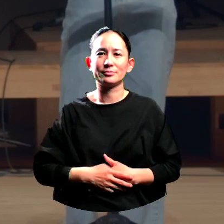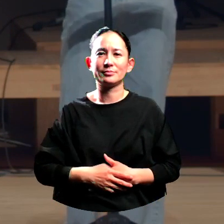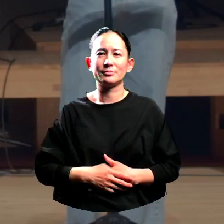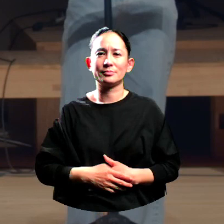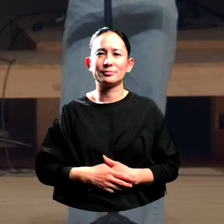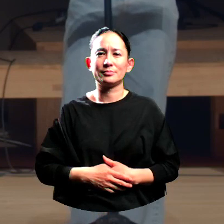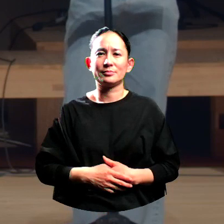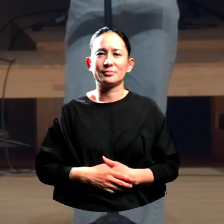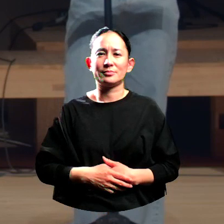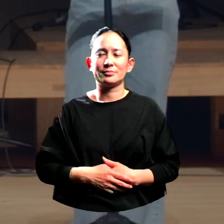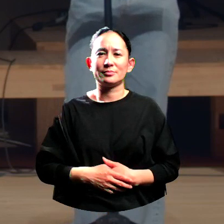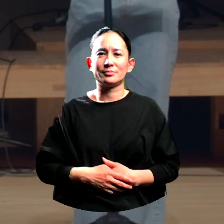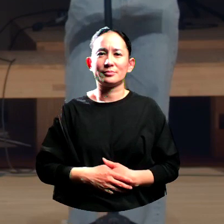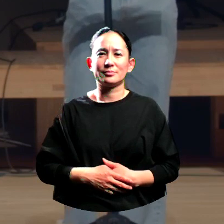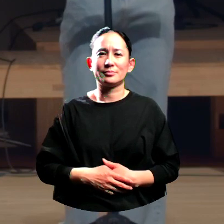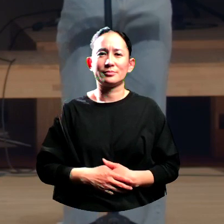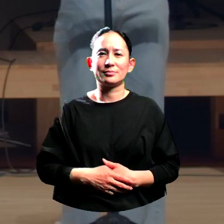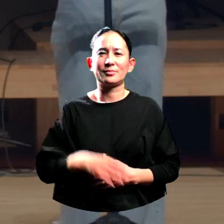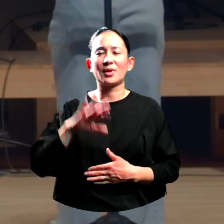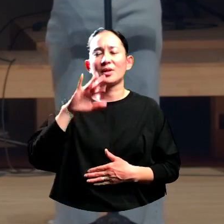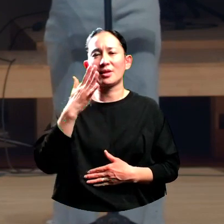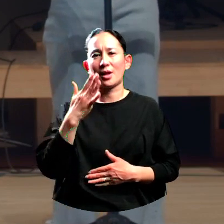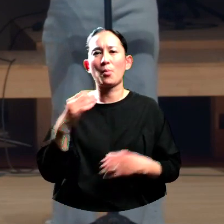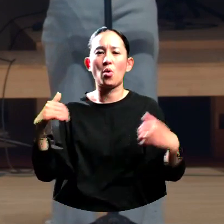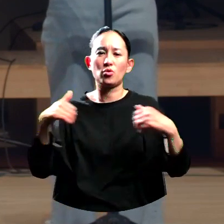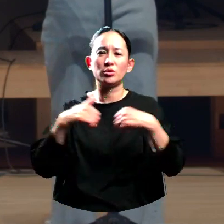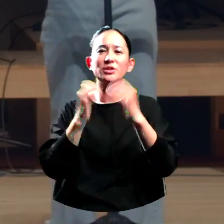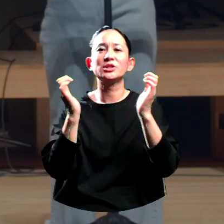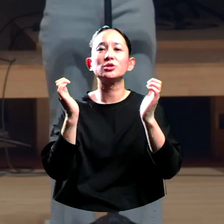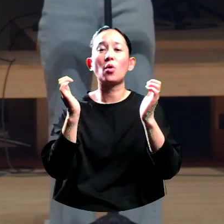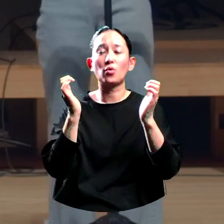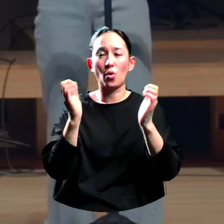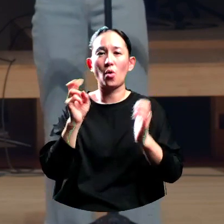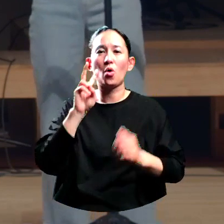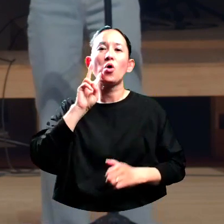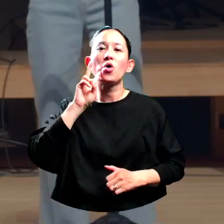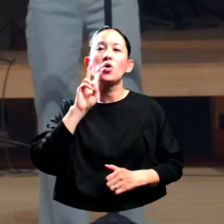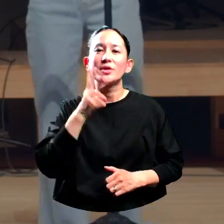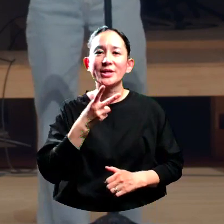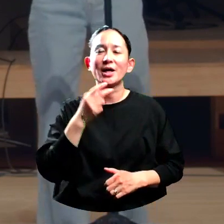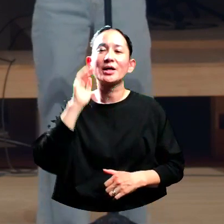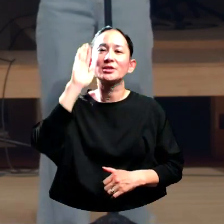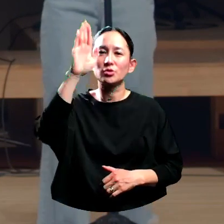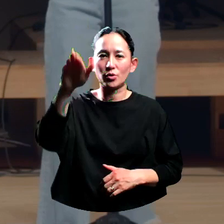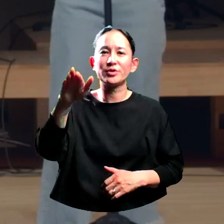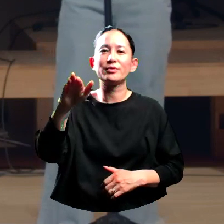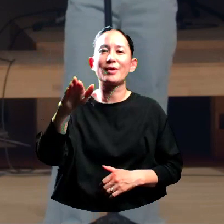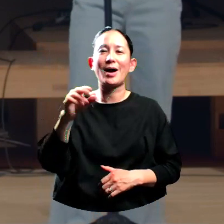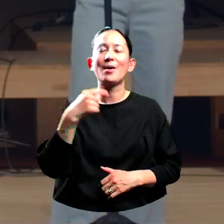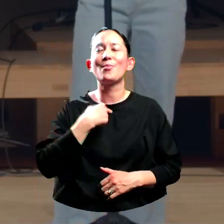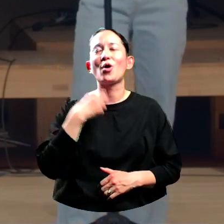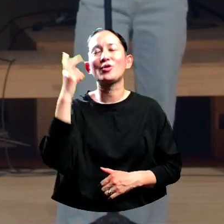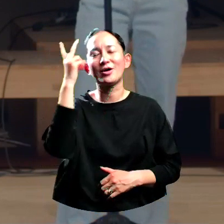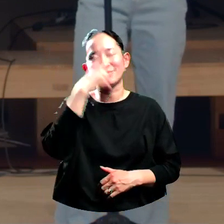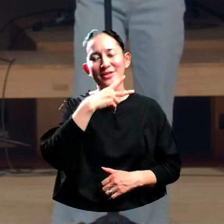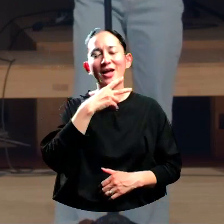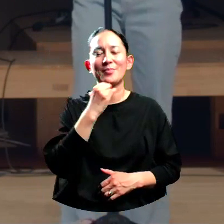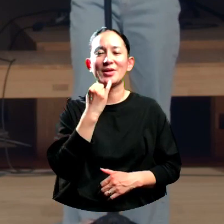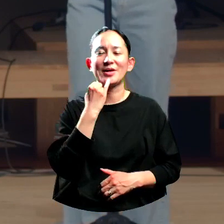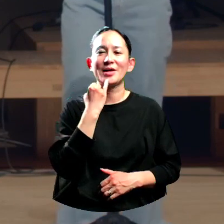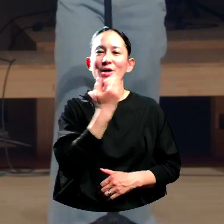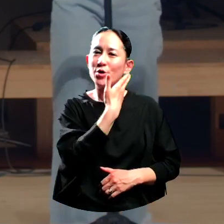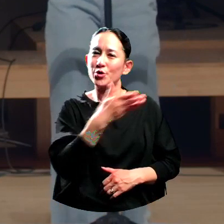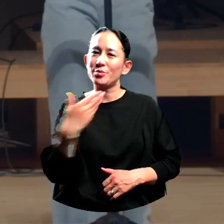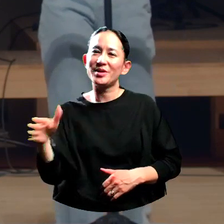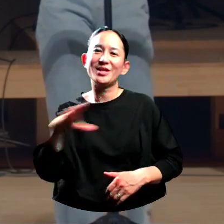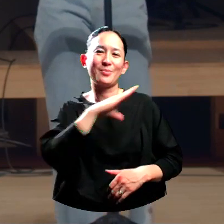thought I wouldn't be able to recover. でも事故の2ヶ月後には僕は再び海に戻ってサーフィンをしました。 But within 2 months after